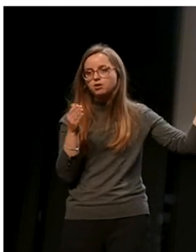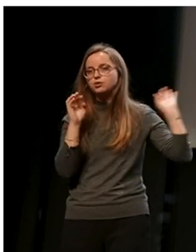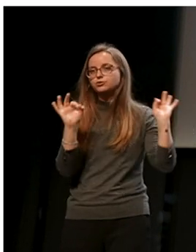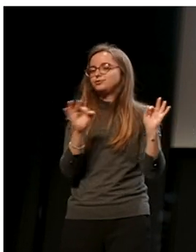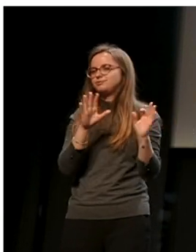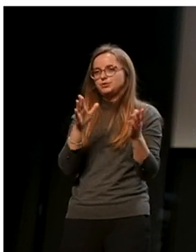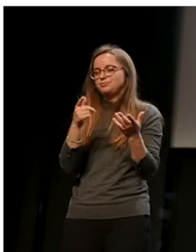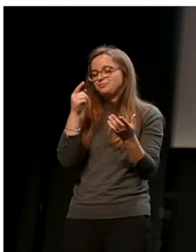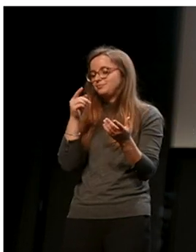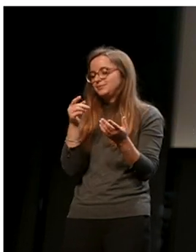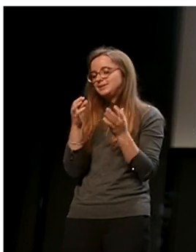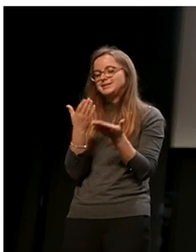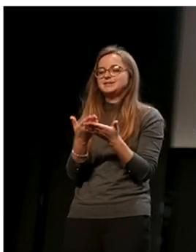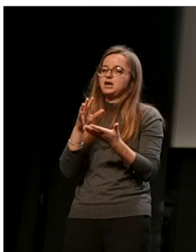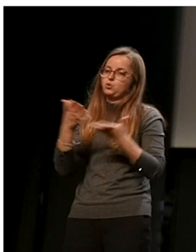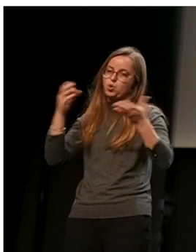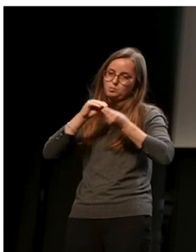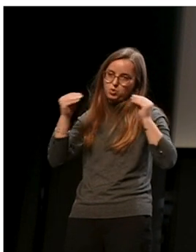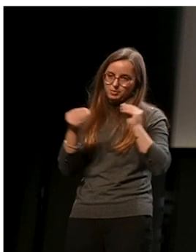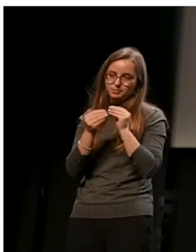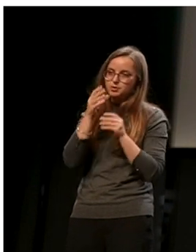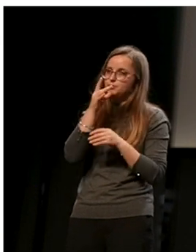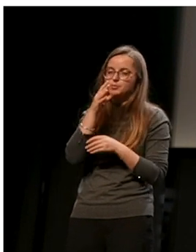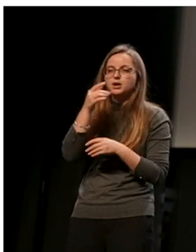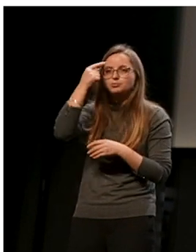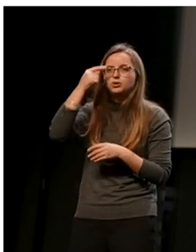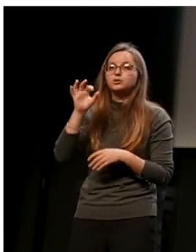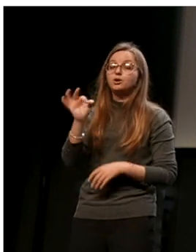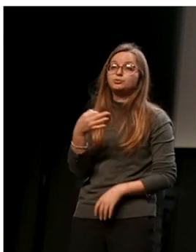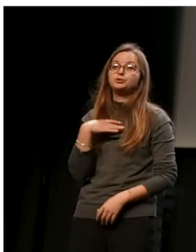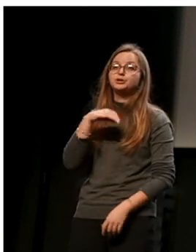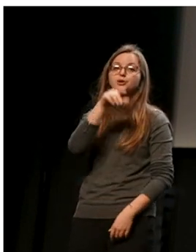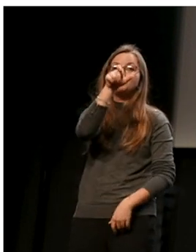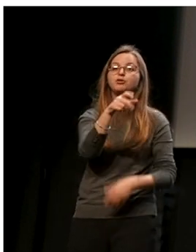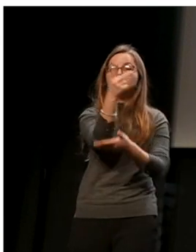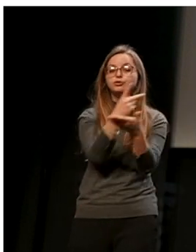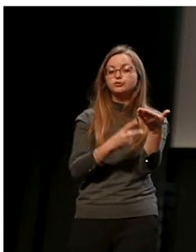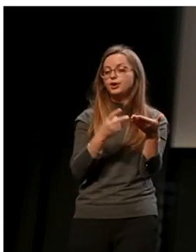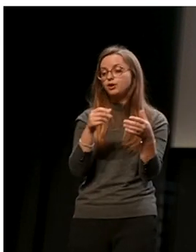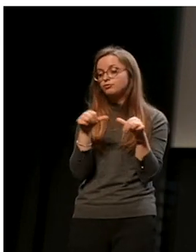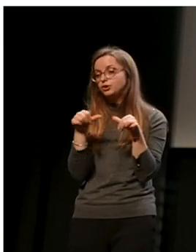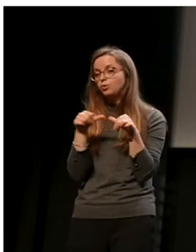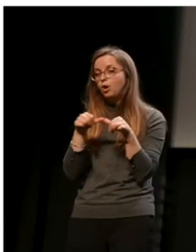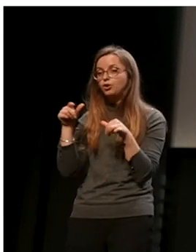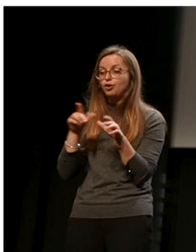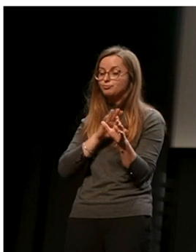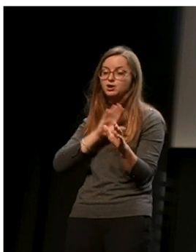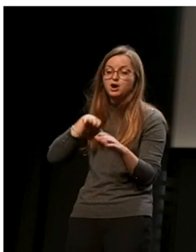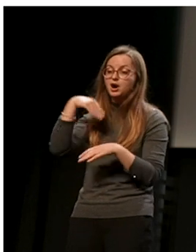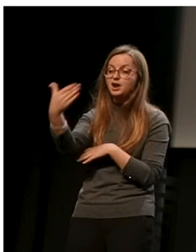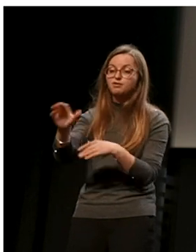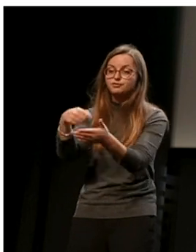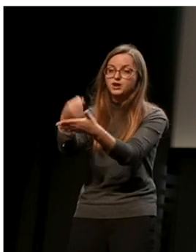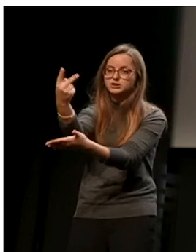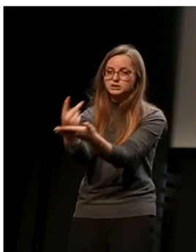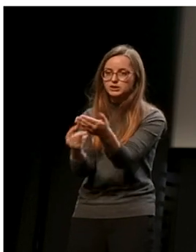vraiment, vous voyez, le gros problème, c'est de ne pas croire que le travail d'un illustrateur, c'est juste l'illustration finale, d'accord? C'est tout le travail en amont, toute la réflexion, tous